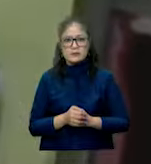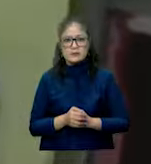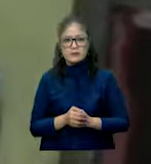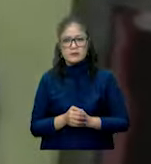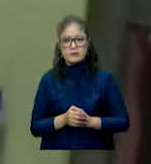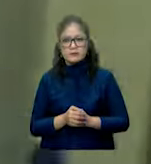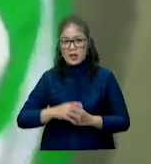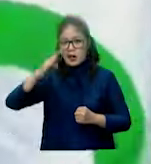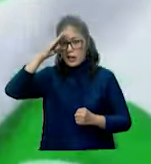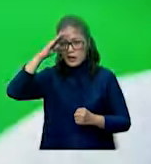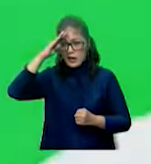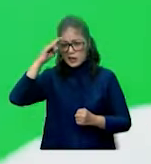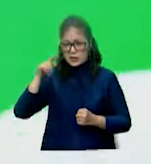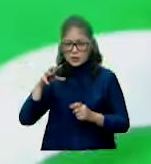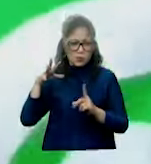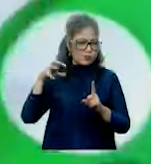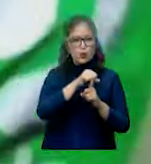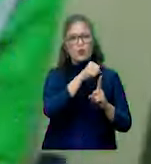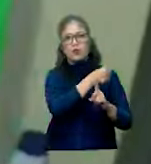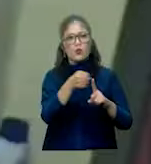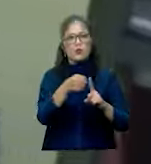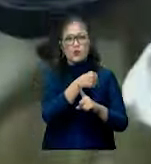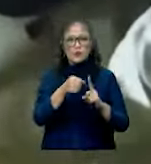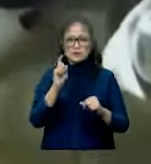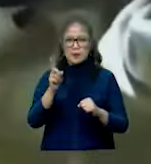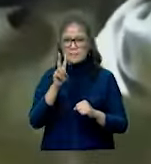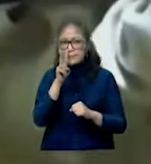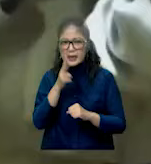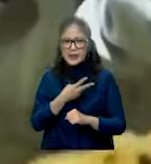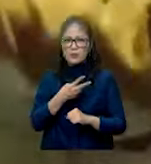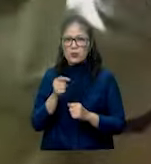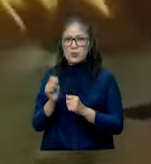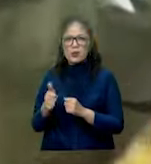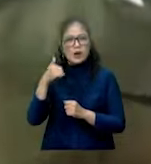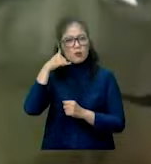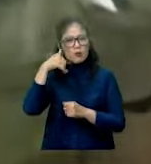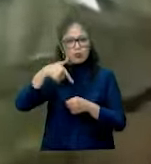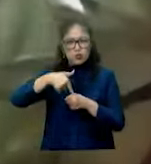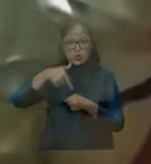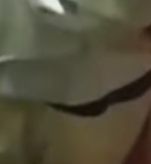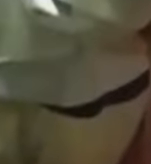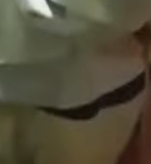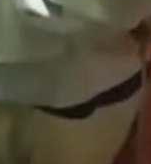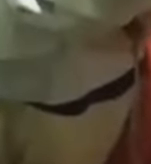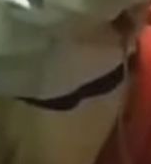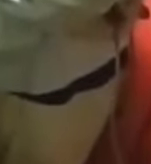Pria ini nyaris diamuk massa karena diduga melakukan penipuan pembelian pulsa telepon di Jalan Raya Parung Banteng, Katulampa,